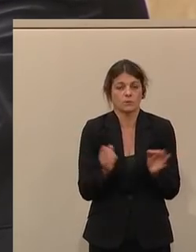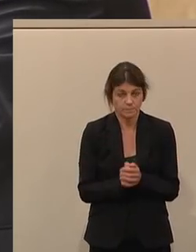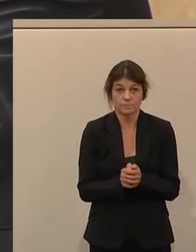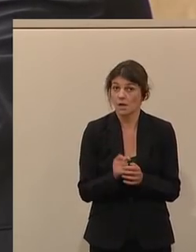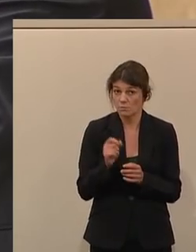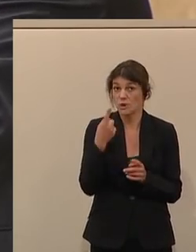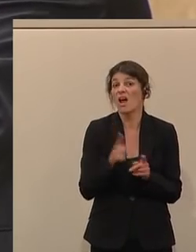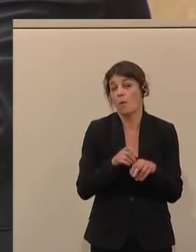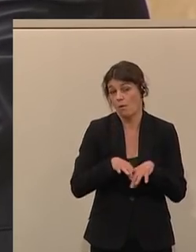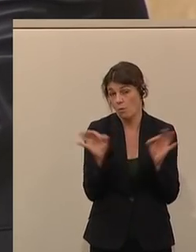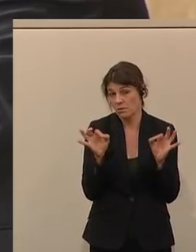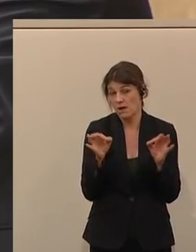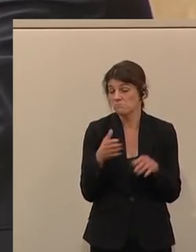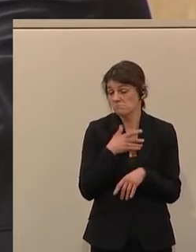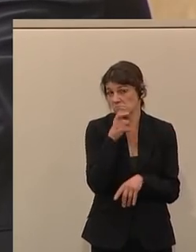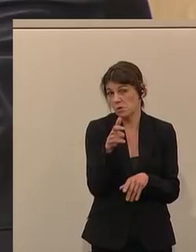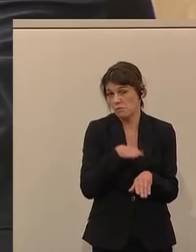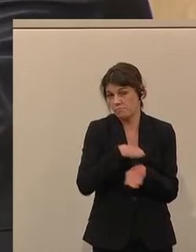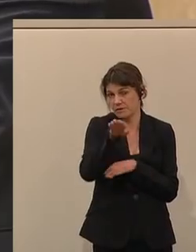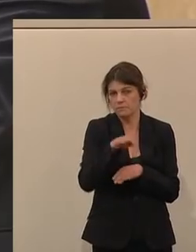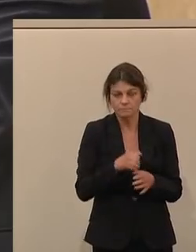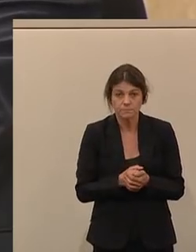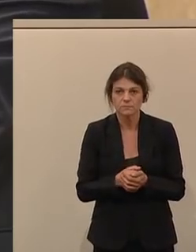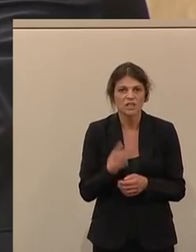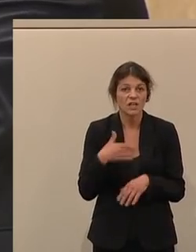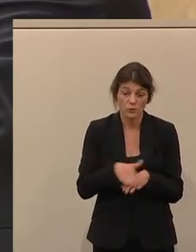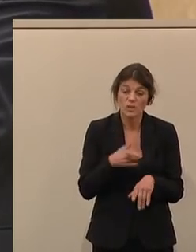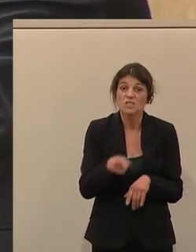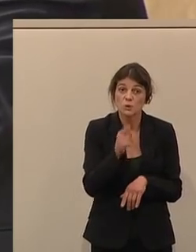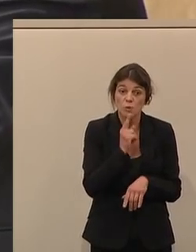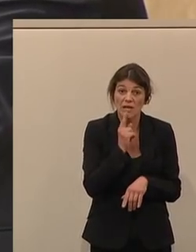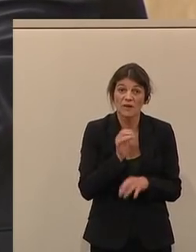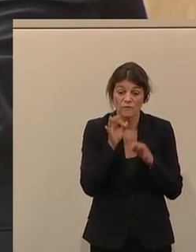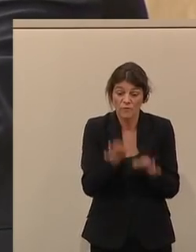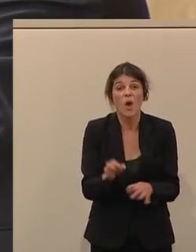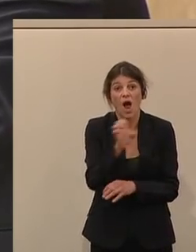allem auch die Optimierung von Karrieren. Und ich finde, das ist zu wenig für diesen